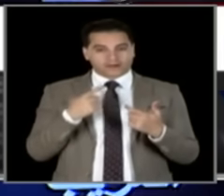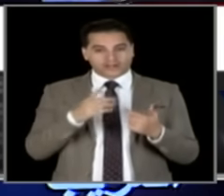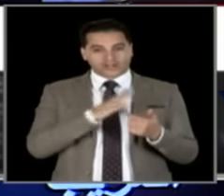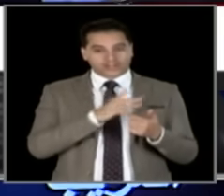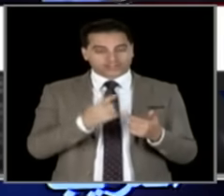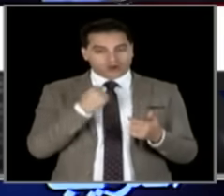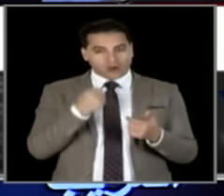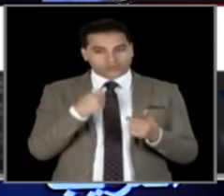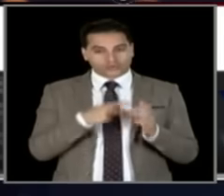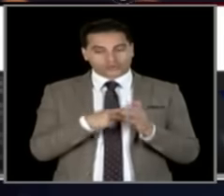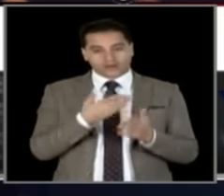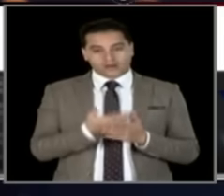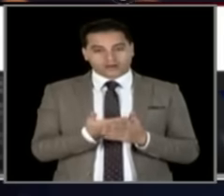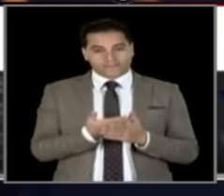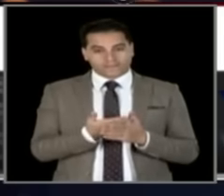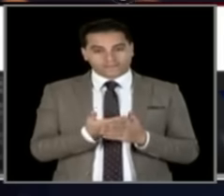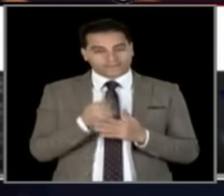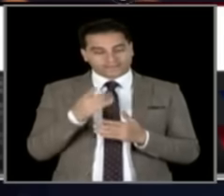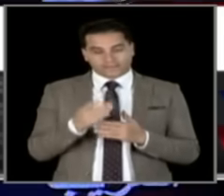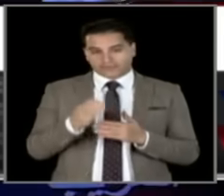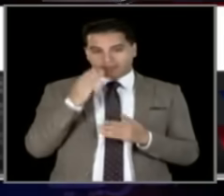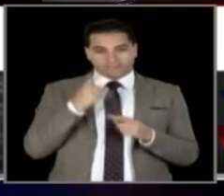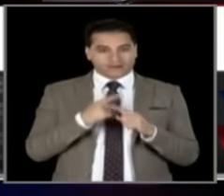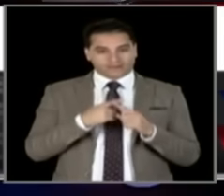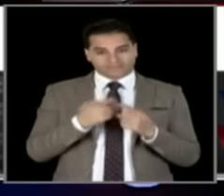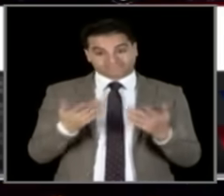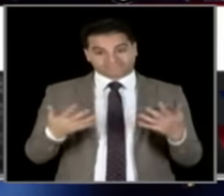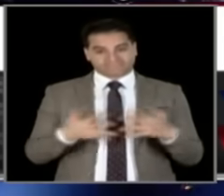لازم تفكر. إجابة خاطئة.